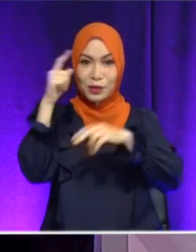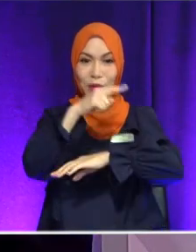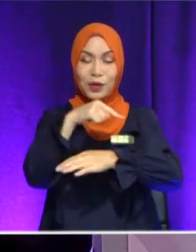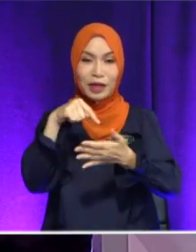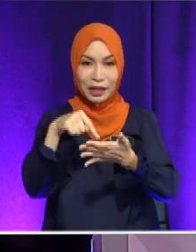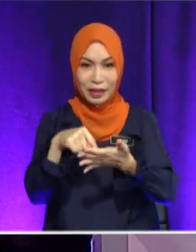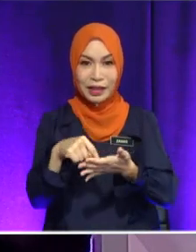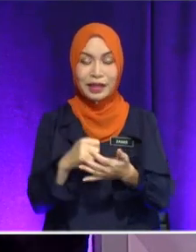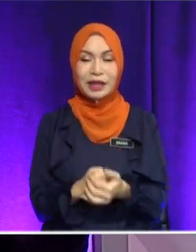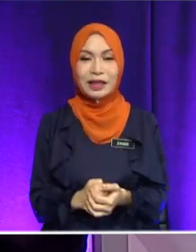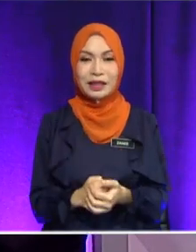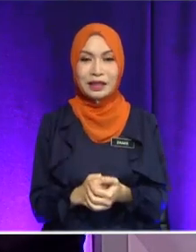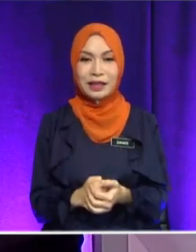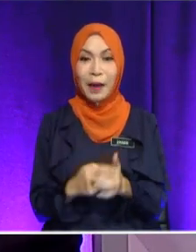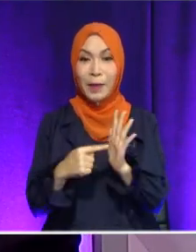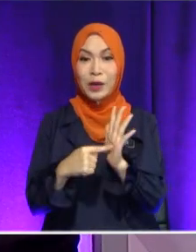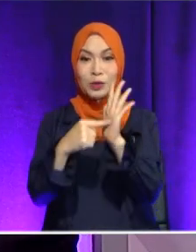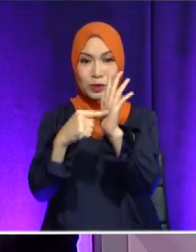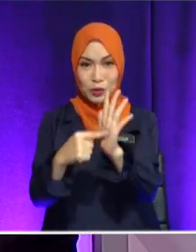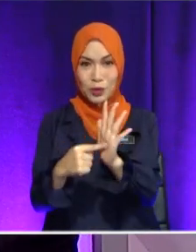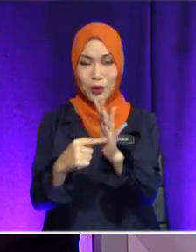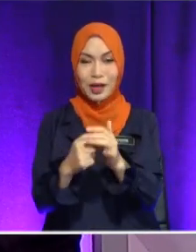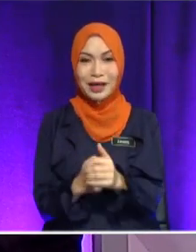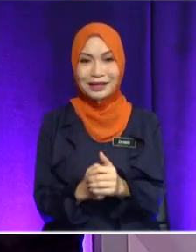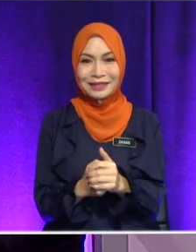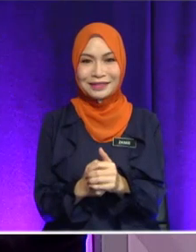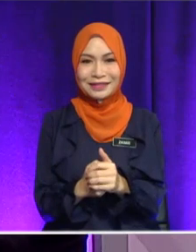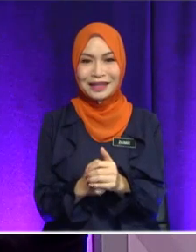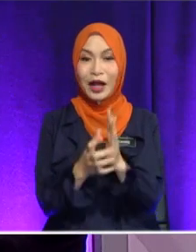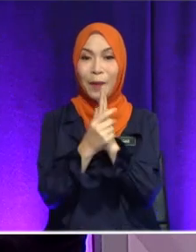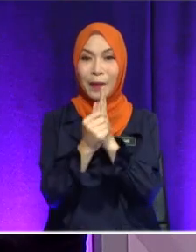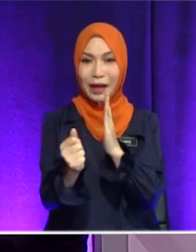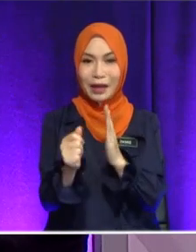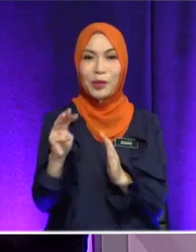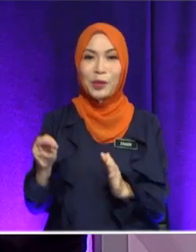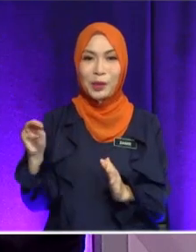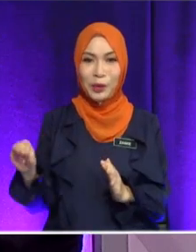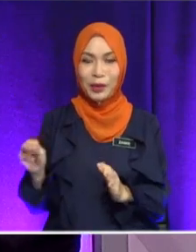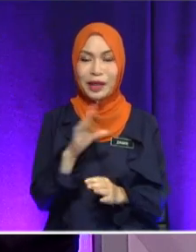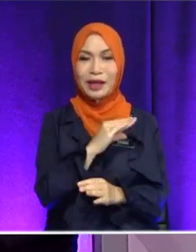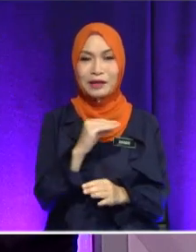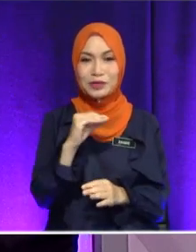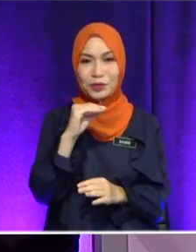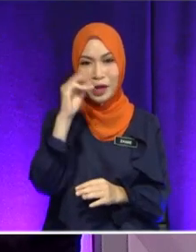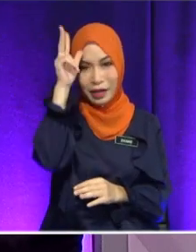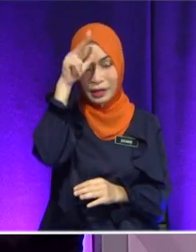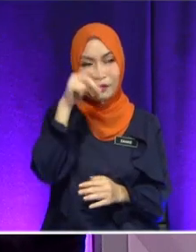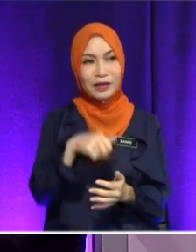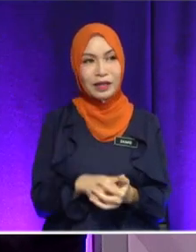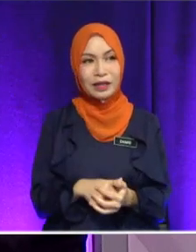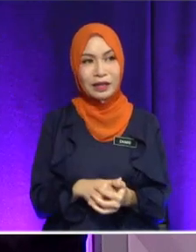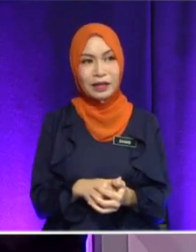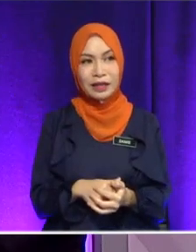memerlukan kreativity dan juga maka ini ya oke eee Teguh sarankan kalau anak murid yang berada di rumah